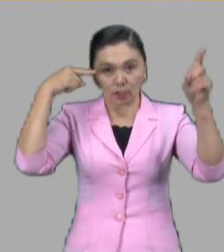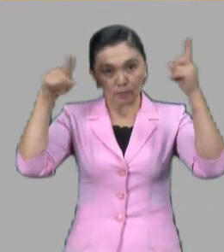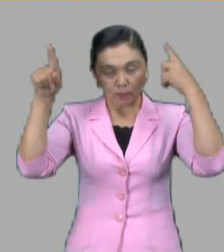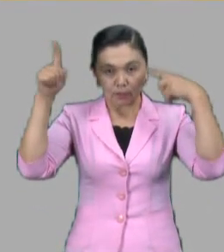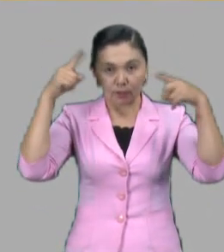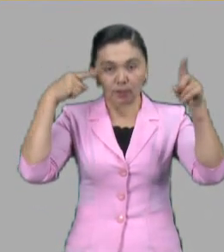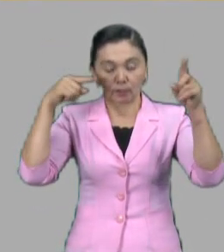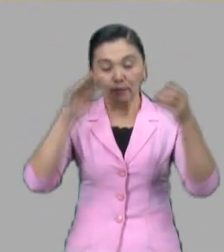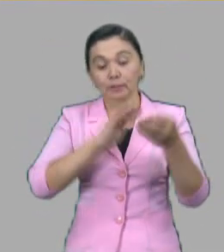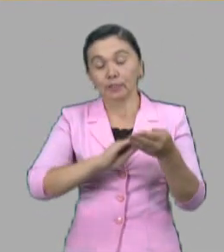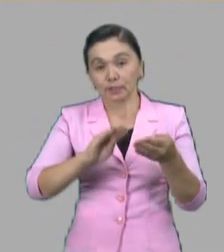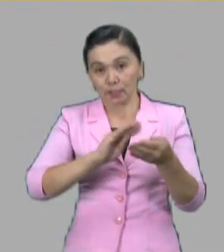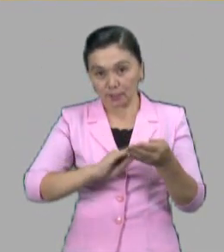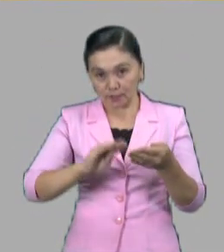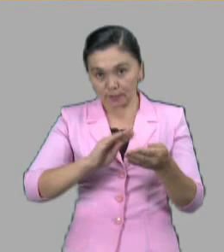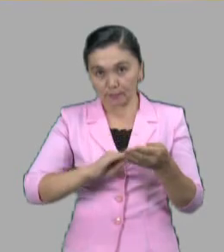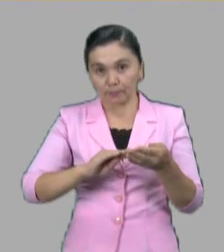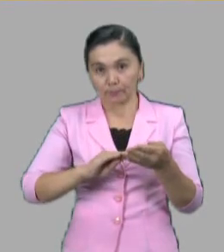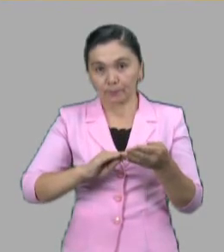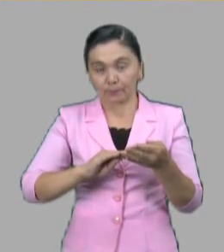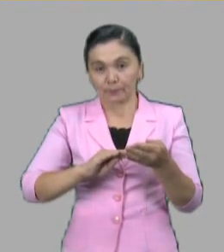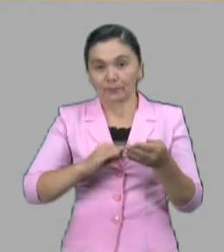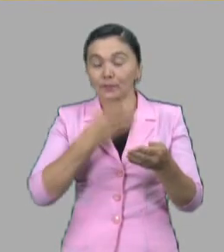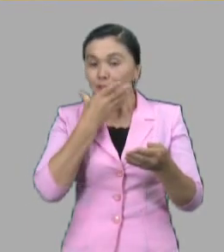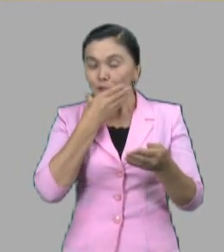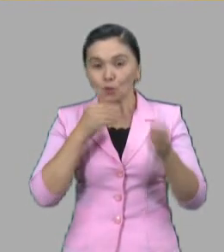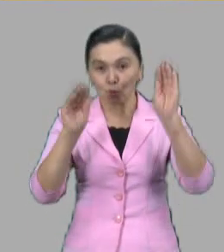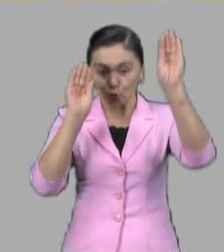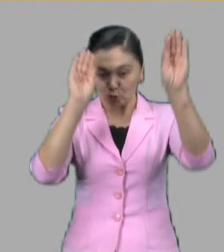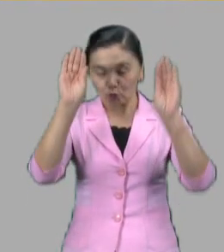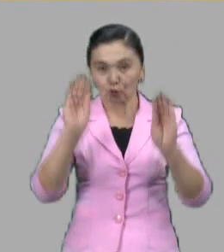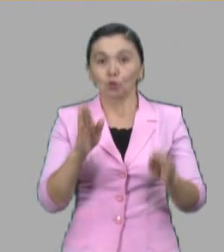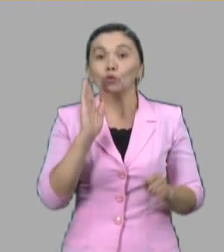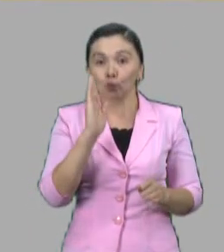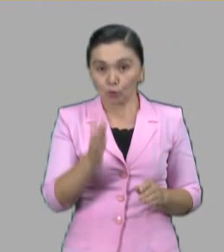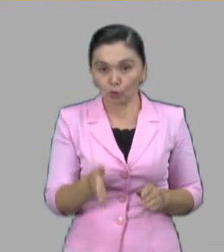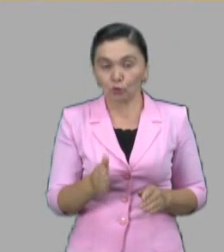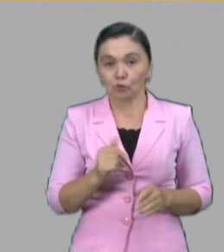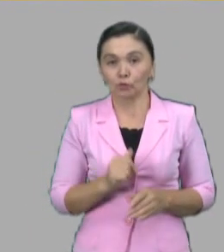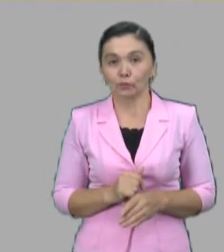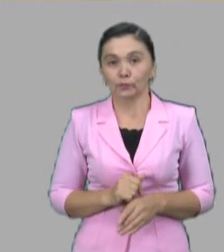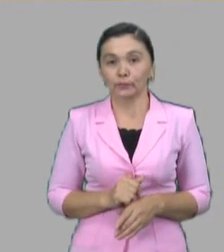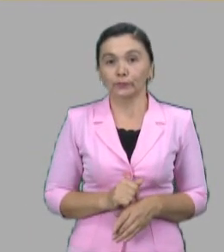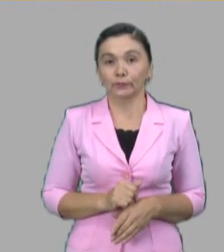чыгармачылыгыңар менен жазып, кооздосоңор болот.